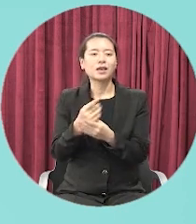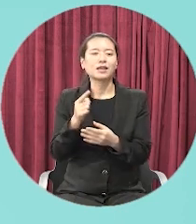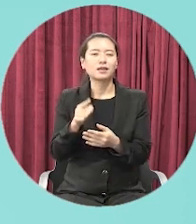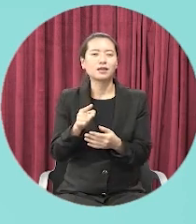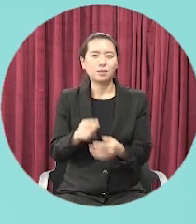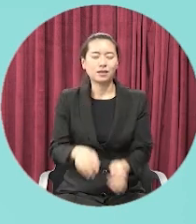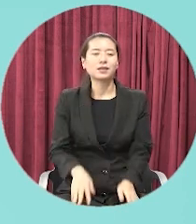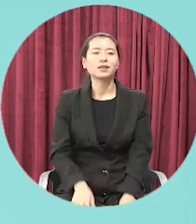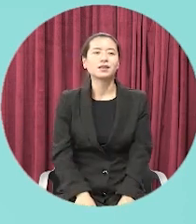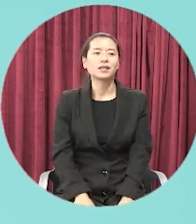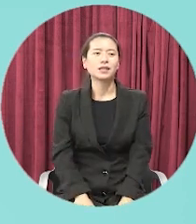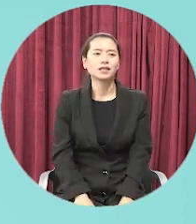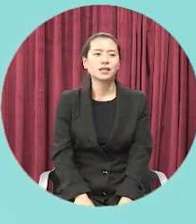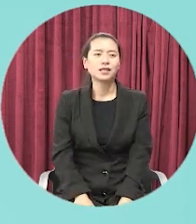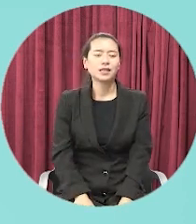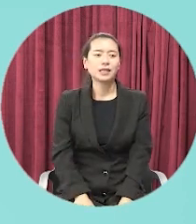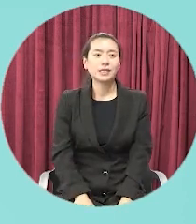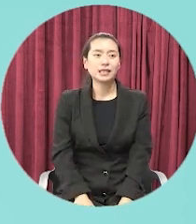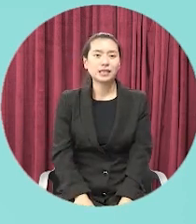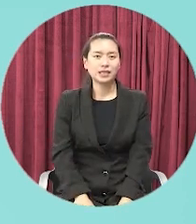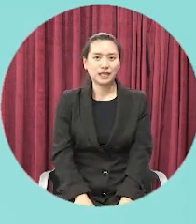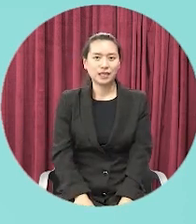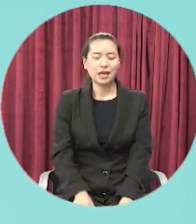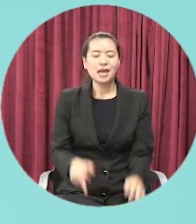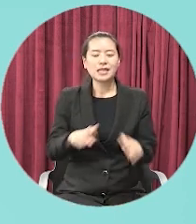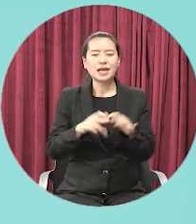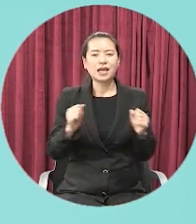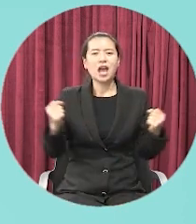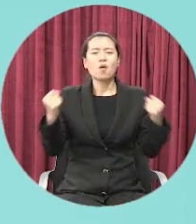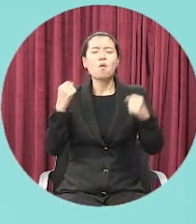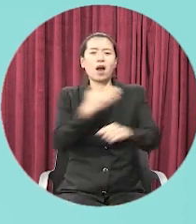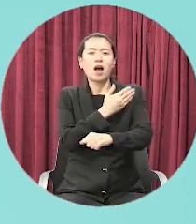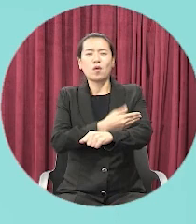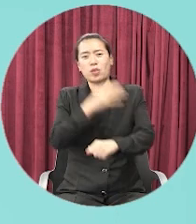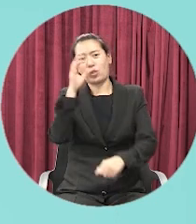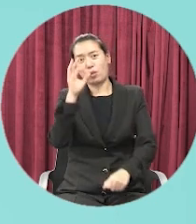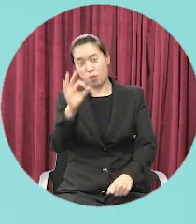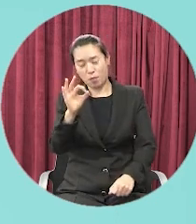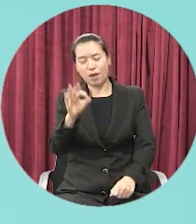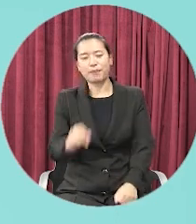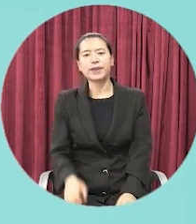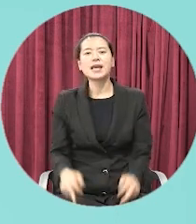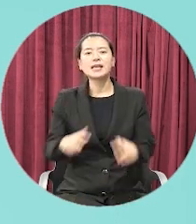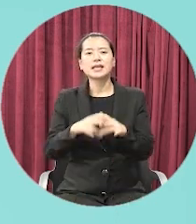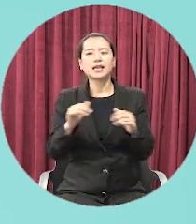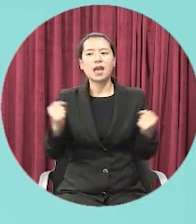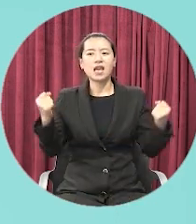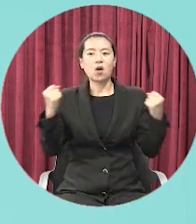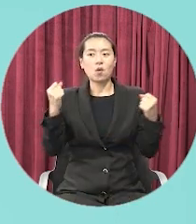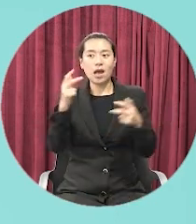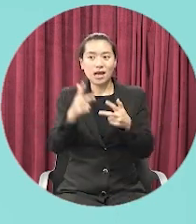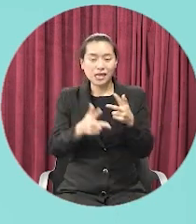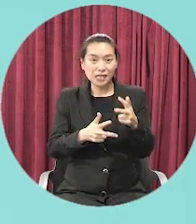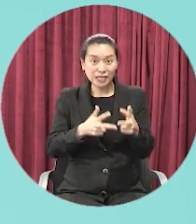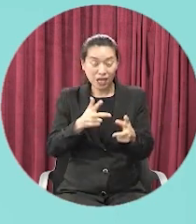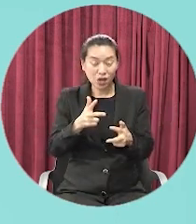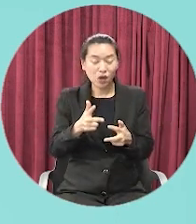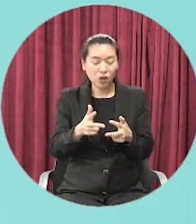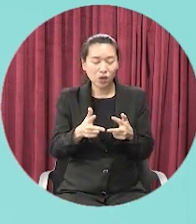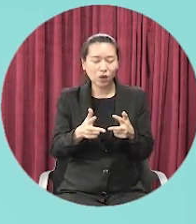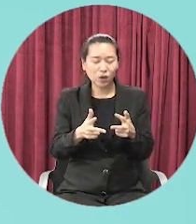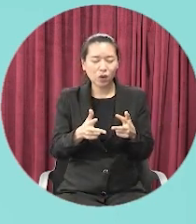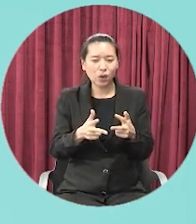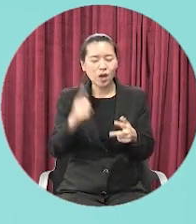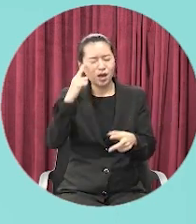아까 말씀 하셔서 저희가 장애 건강법 에 보면 장애인 관광 사업이 있고 통계 섭 정보석 연구